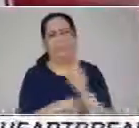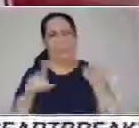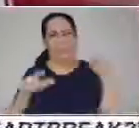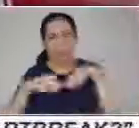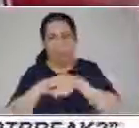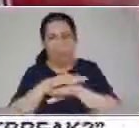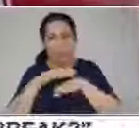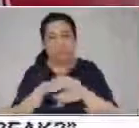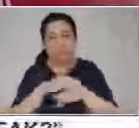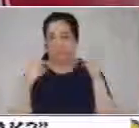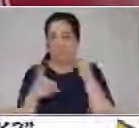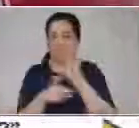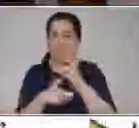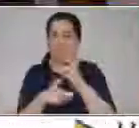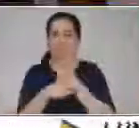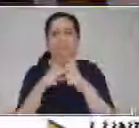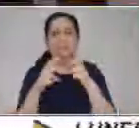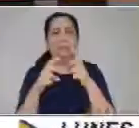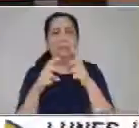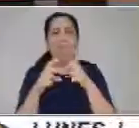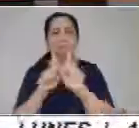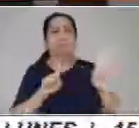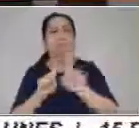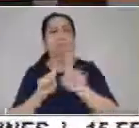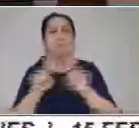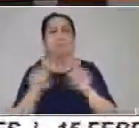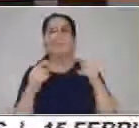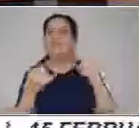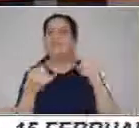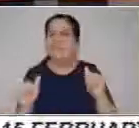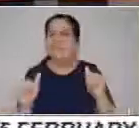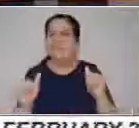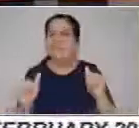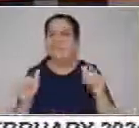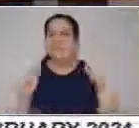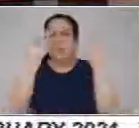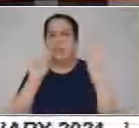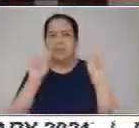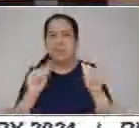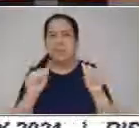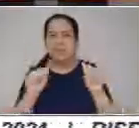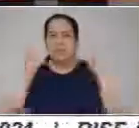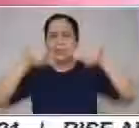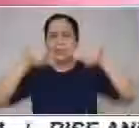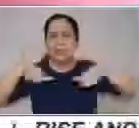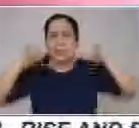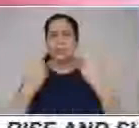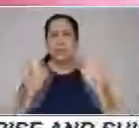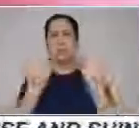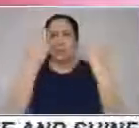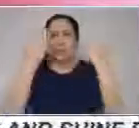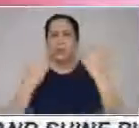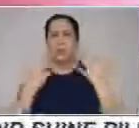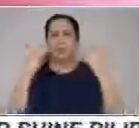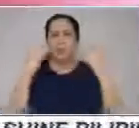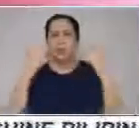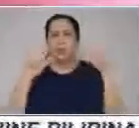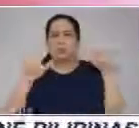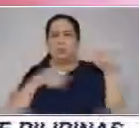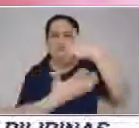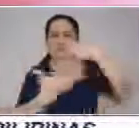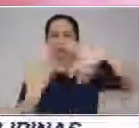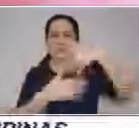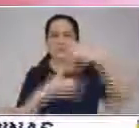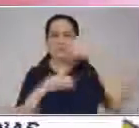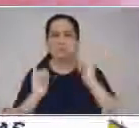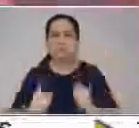yata ginagawa nila yun. Wala namang problema doon. Pero ang kinakailangan dito, imasunod yung health protocols. Kaya nga sinabi Tito Alge ng